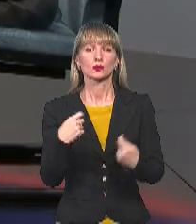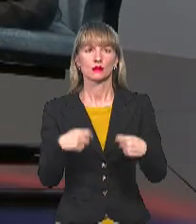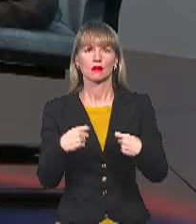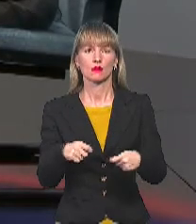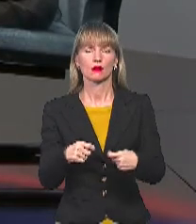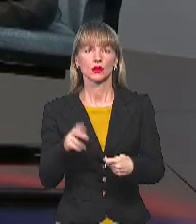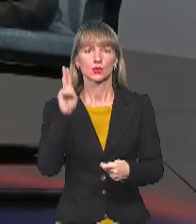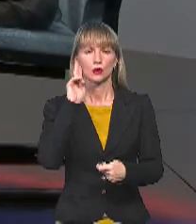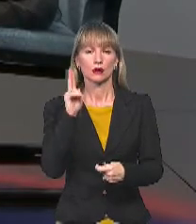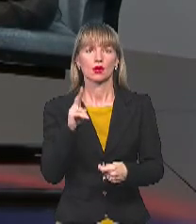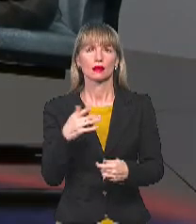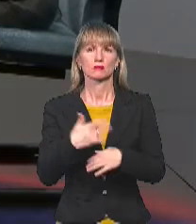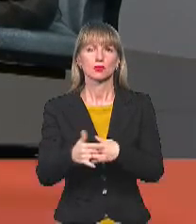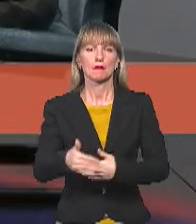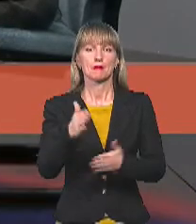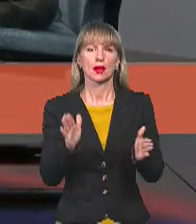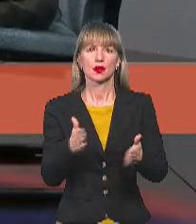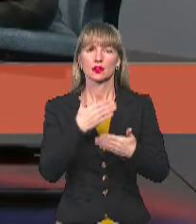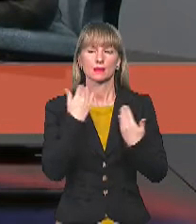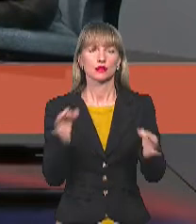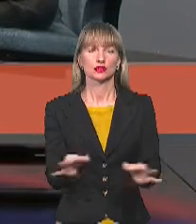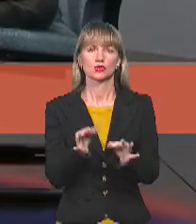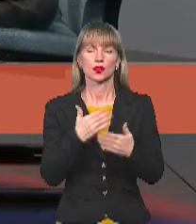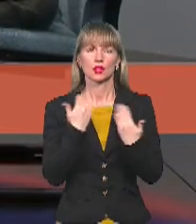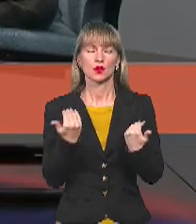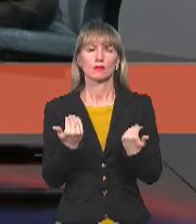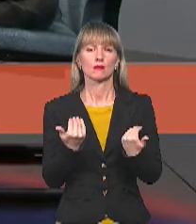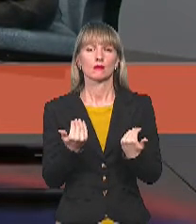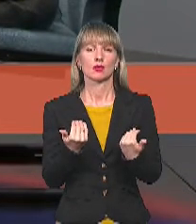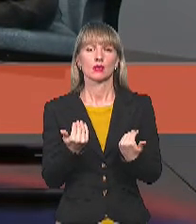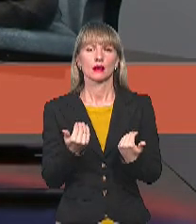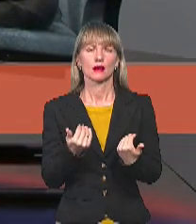туалетів, ані сміттєвих баків, ані води, нічого немає. Зробили б умови,